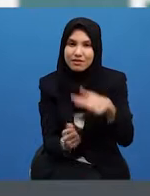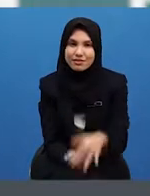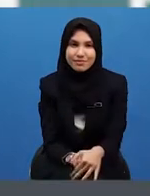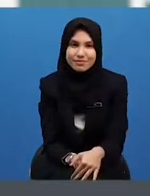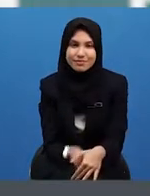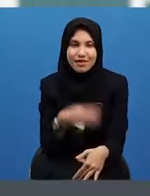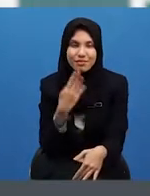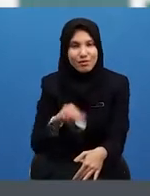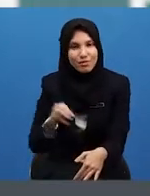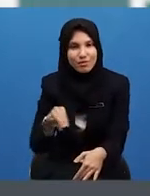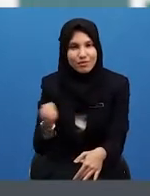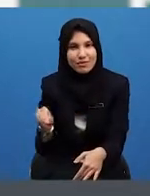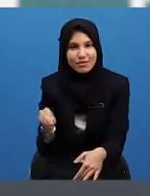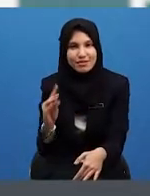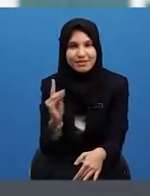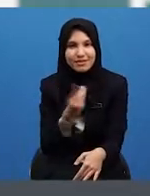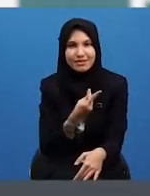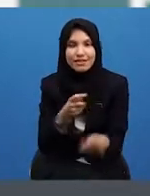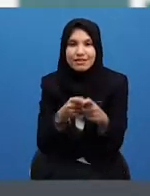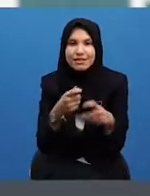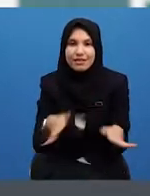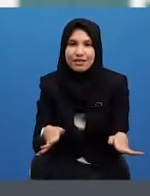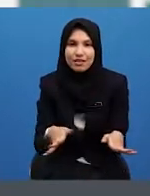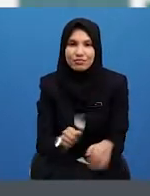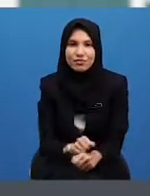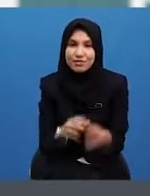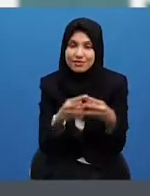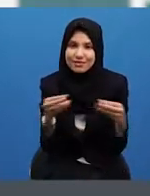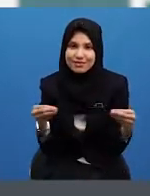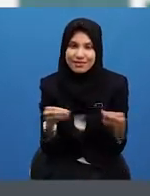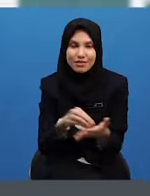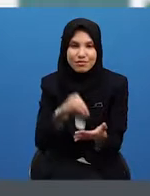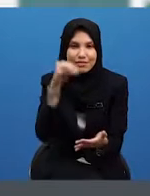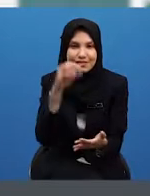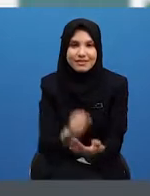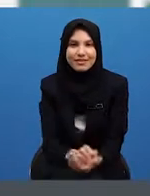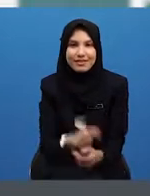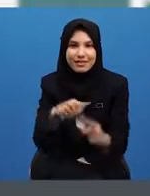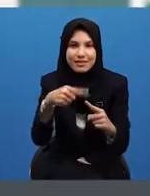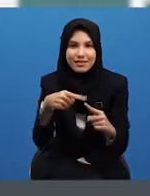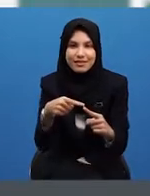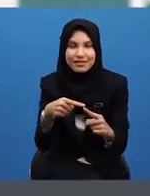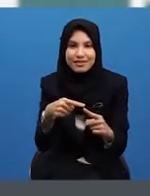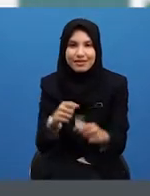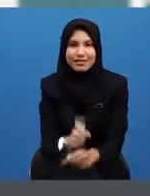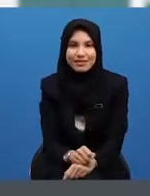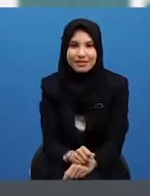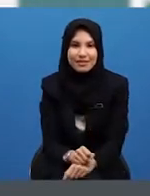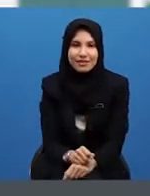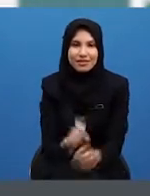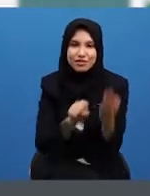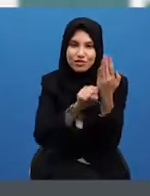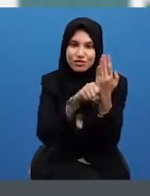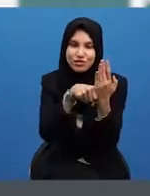baik murid-murid kita telah pun selesai mempelajari tentang e Yes jenis